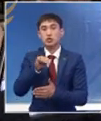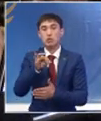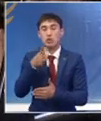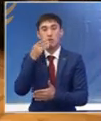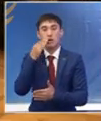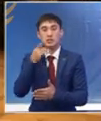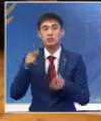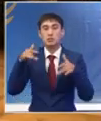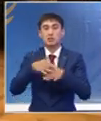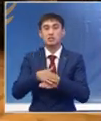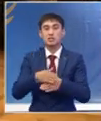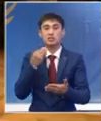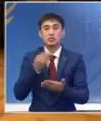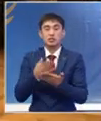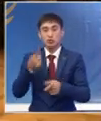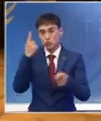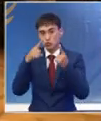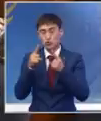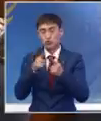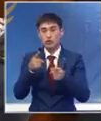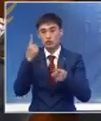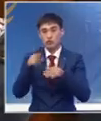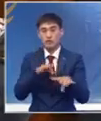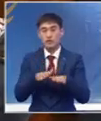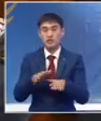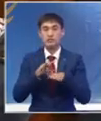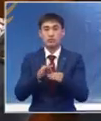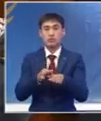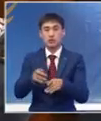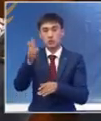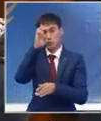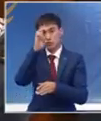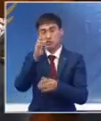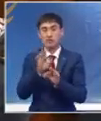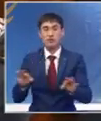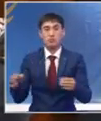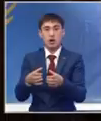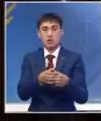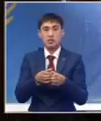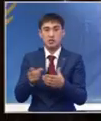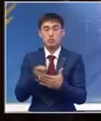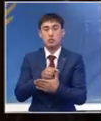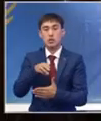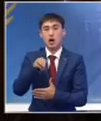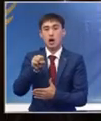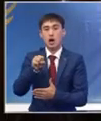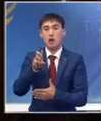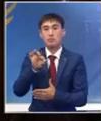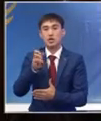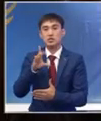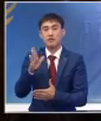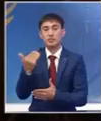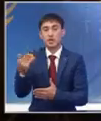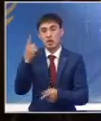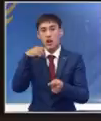Алматы собрались истинные ценители искусства. Творческий вечер сопровождали Государственный симфонический оркестр имени Тулепбергена Абдрашева